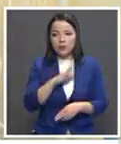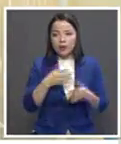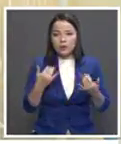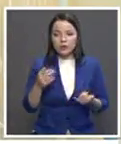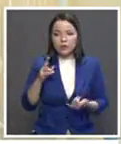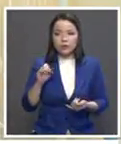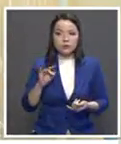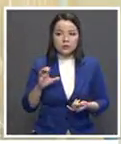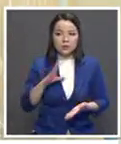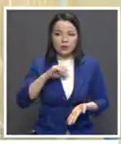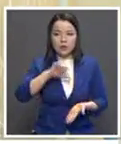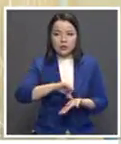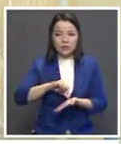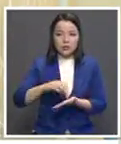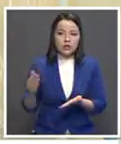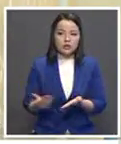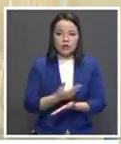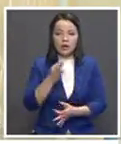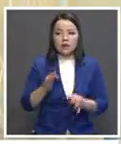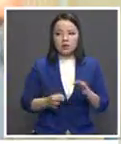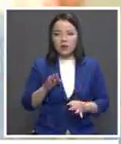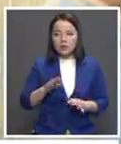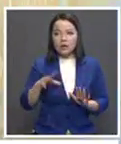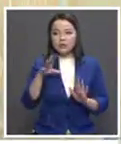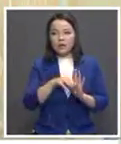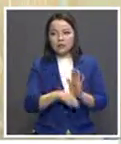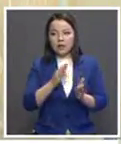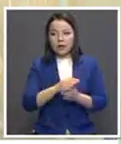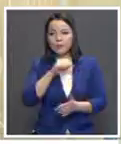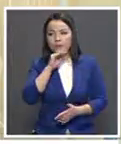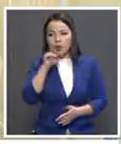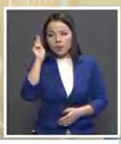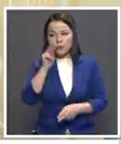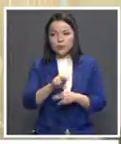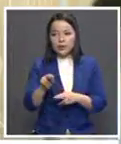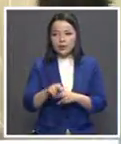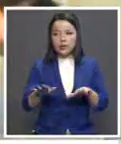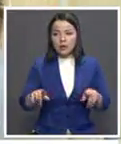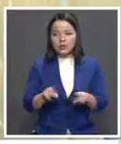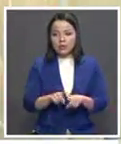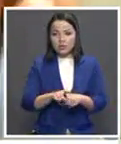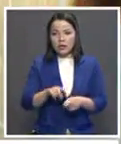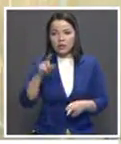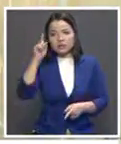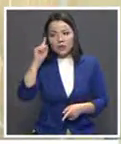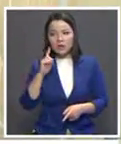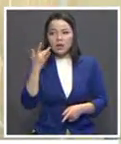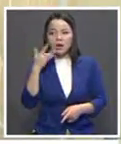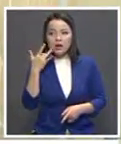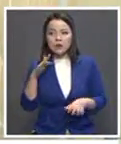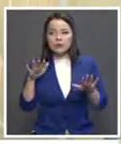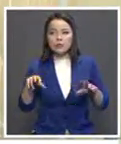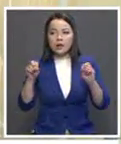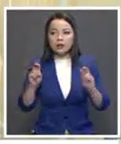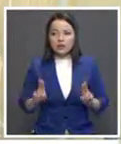курстарға жаңа стандарттар кіргізіп жатырмыз. Профессор оқушылық құрам ақштан, Израильден арнайы